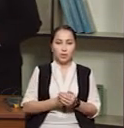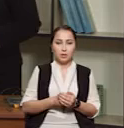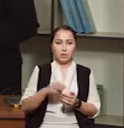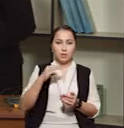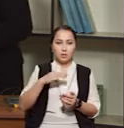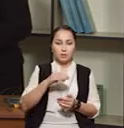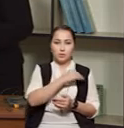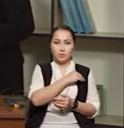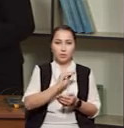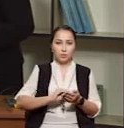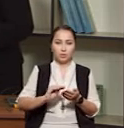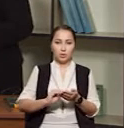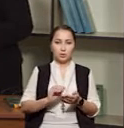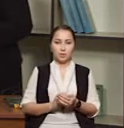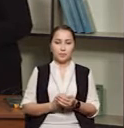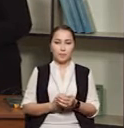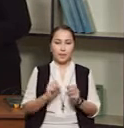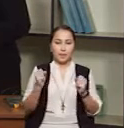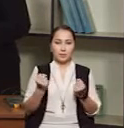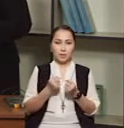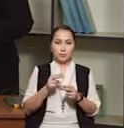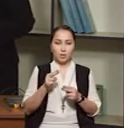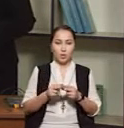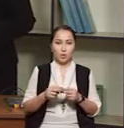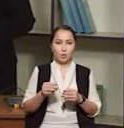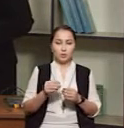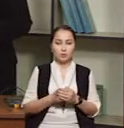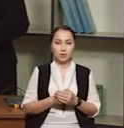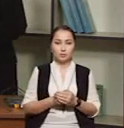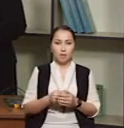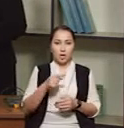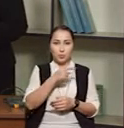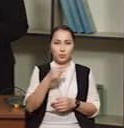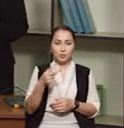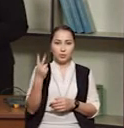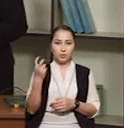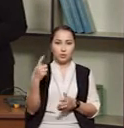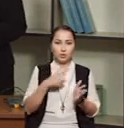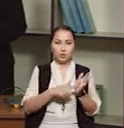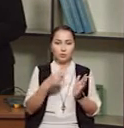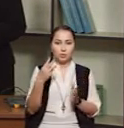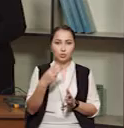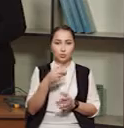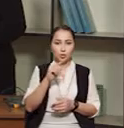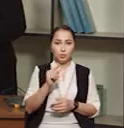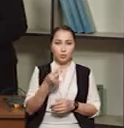shkalasidagi temperatura belgilanadi. Sovuqning oxirgi chegarasi